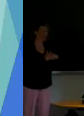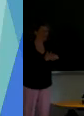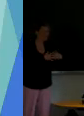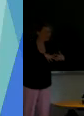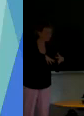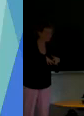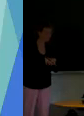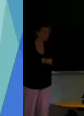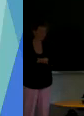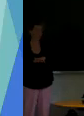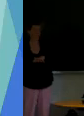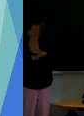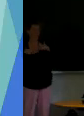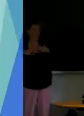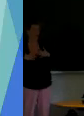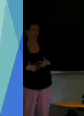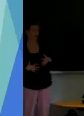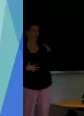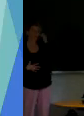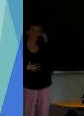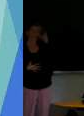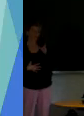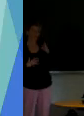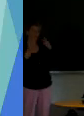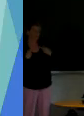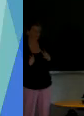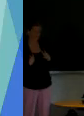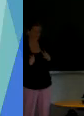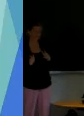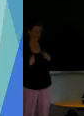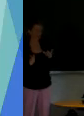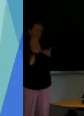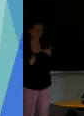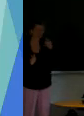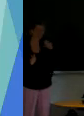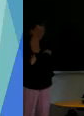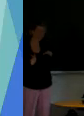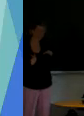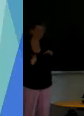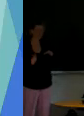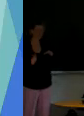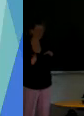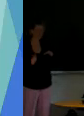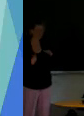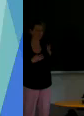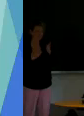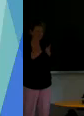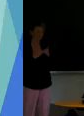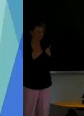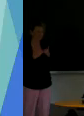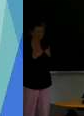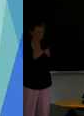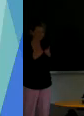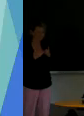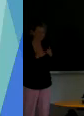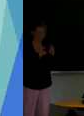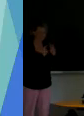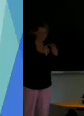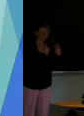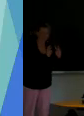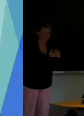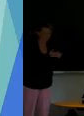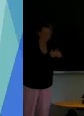caratteristiche peculiari. E quindi naturalmente per effetto di questo studiare l'interazione con l'umano è un